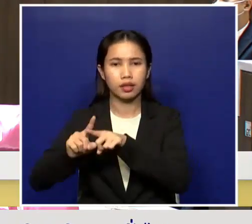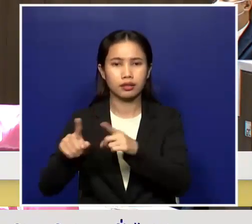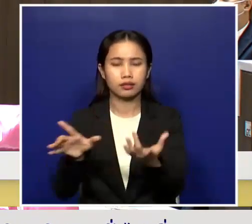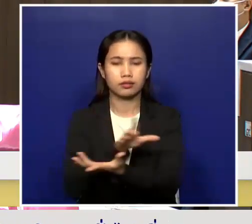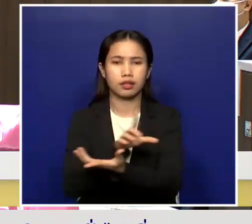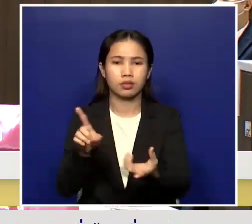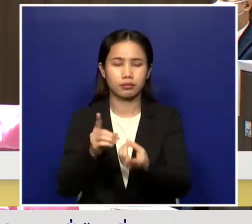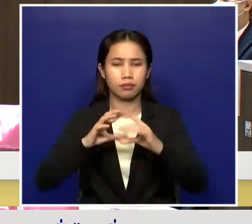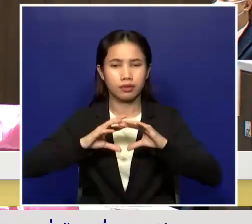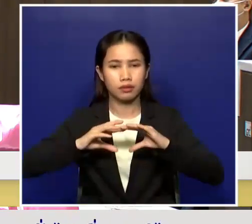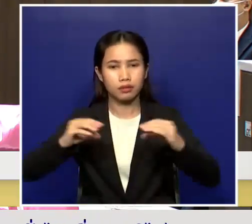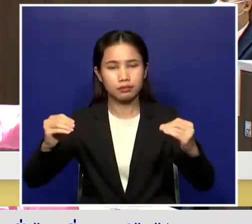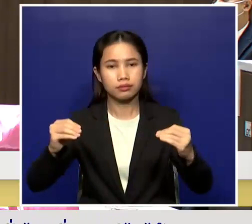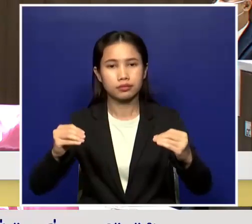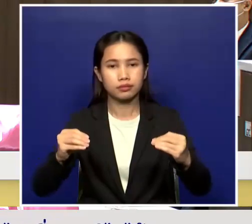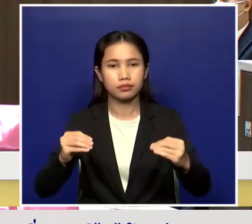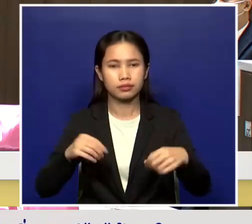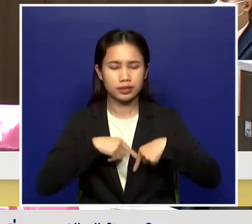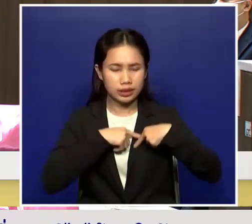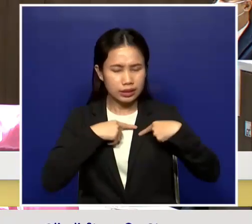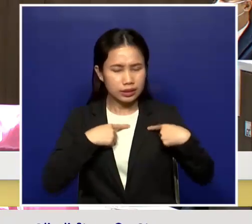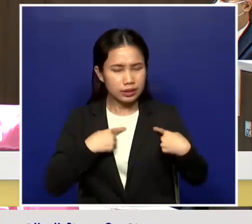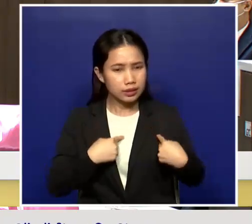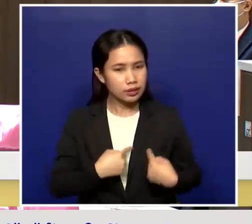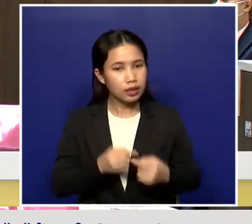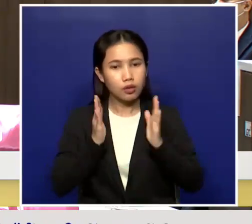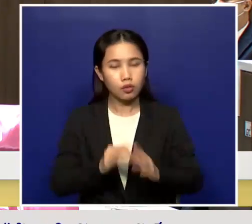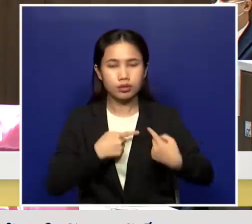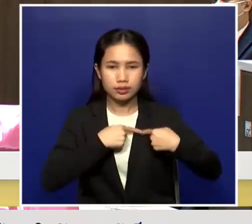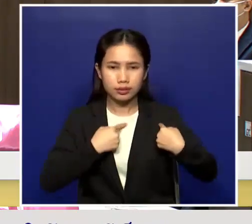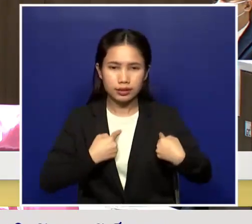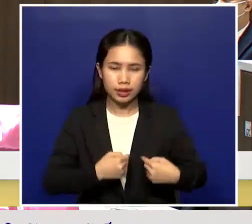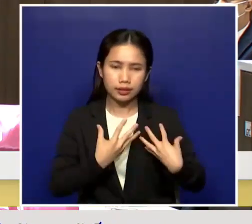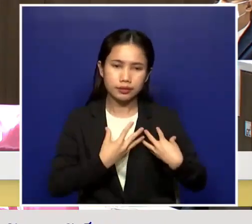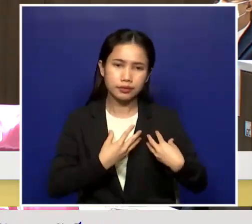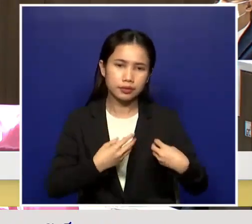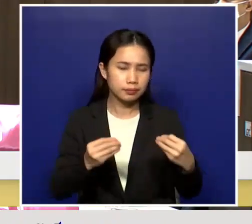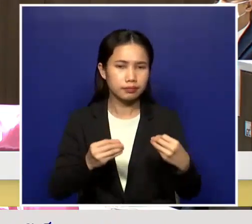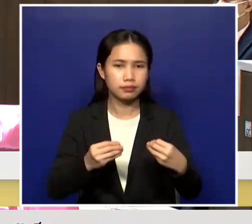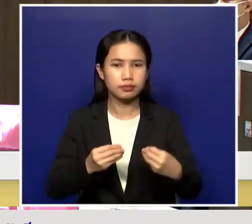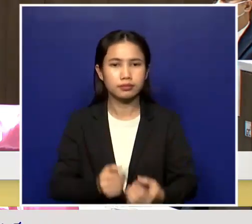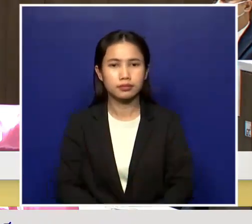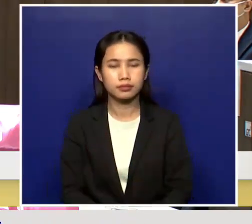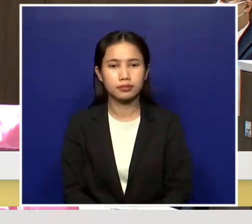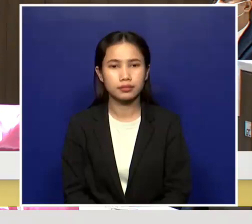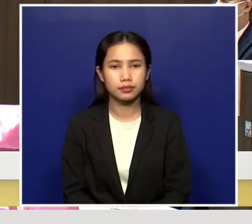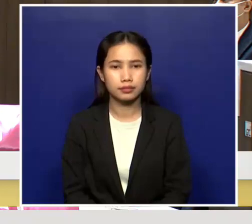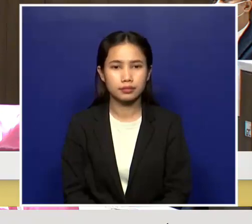ล่มใจคนแตกสลายใจคนแตกสลายเลยนะครับคุณประยุท